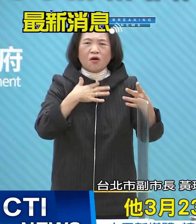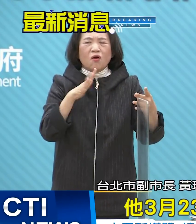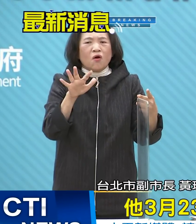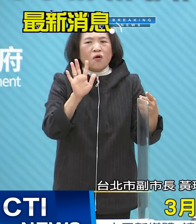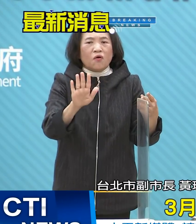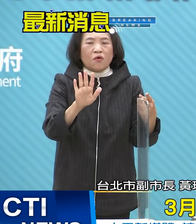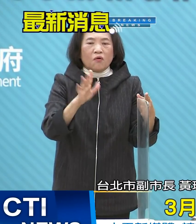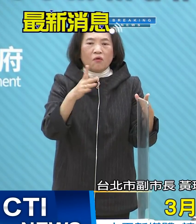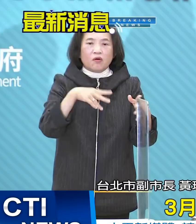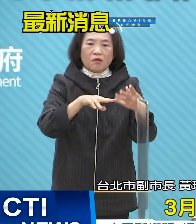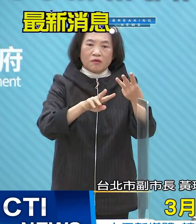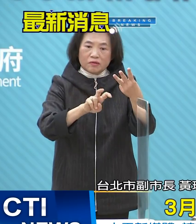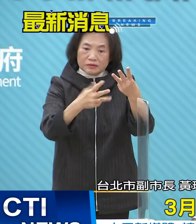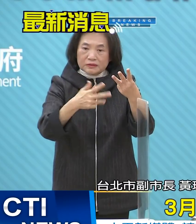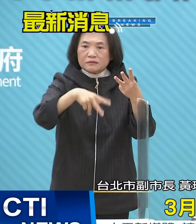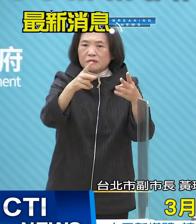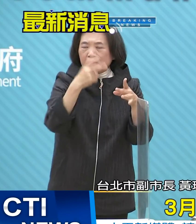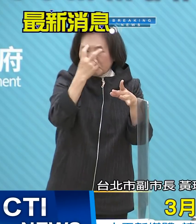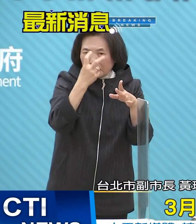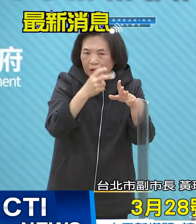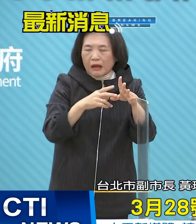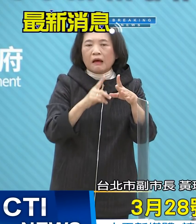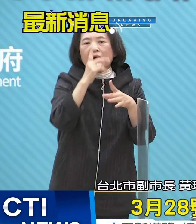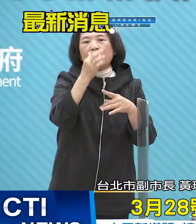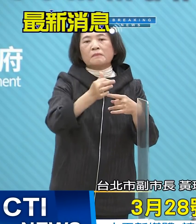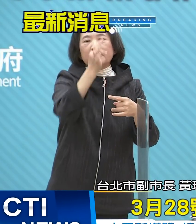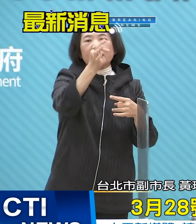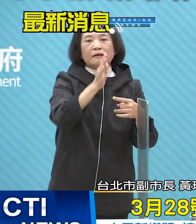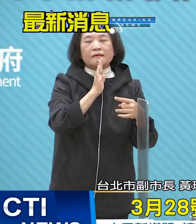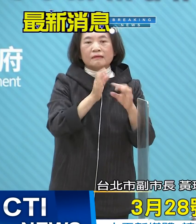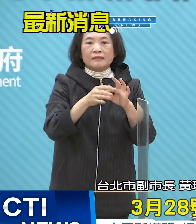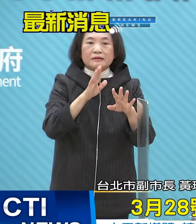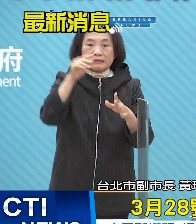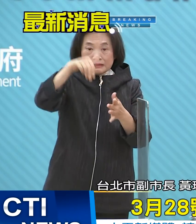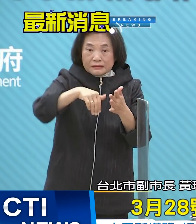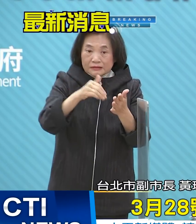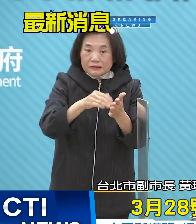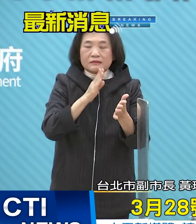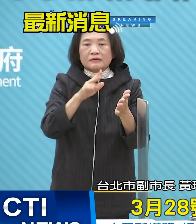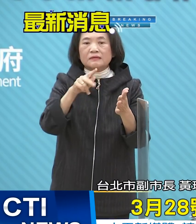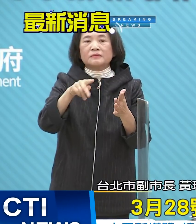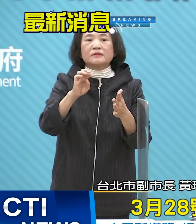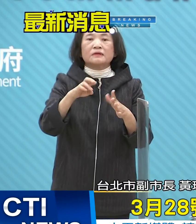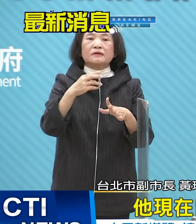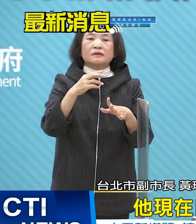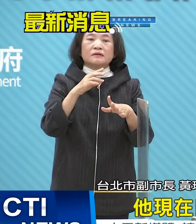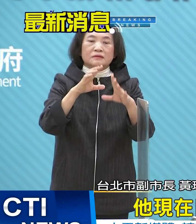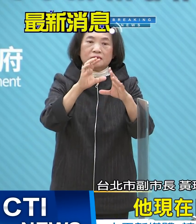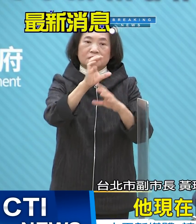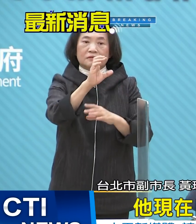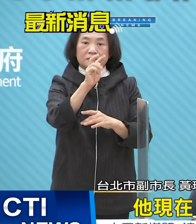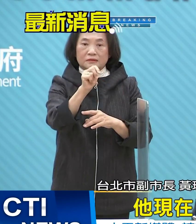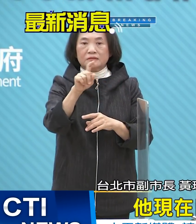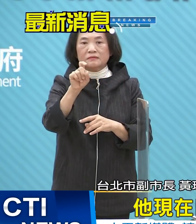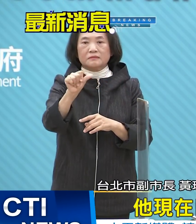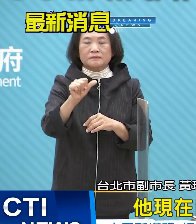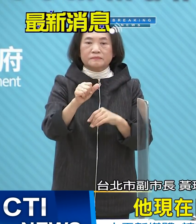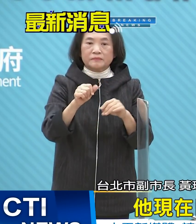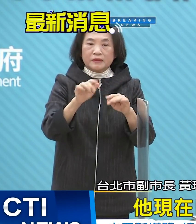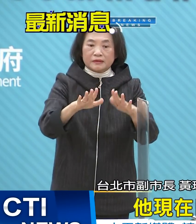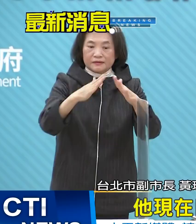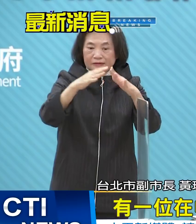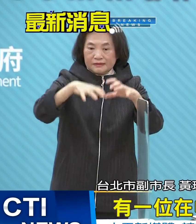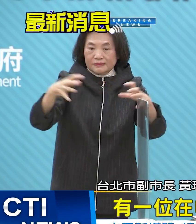状，3月27号快筛阳性，3月28号 PCR 确诊 ，CT 值15。他现在目前为止同住家